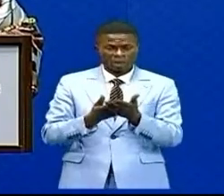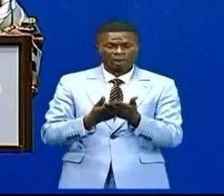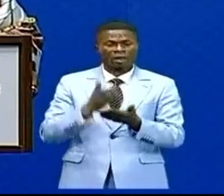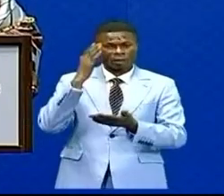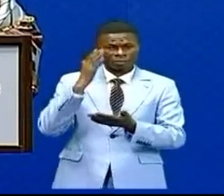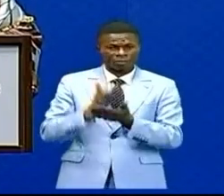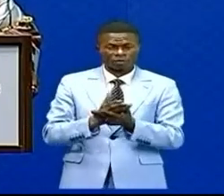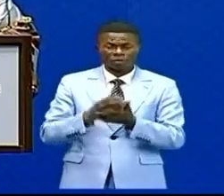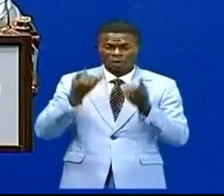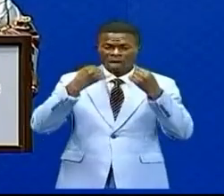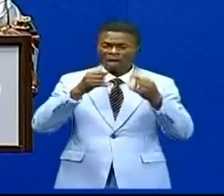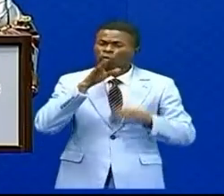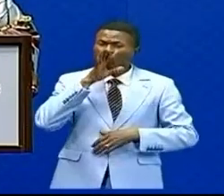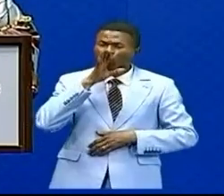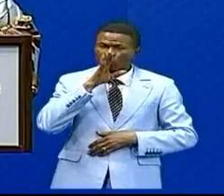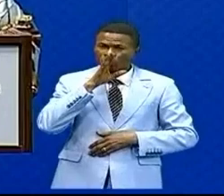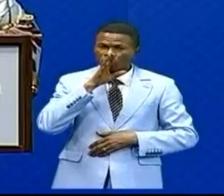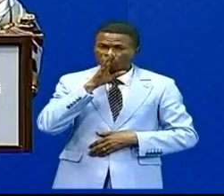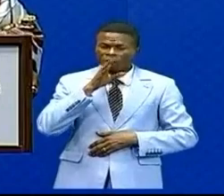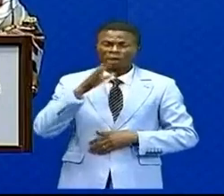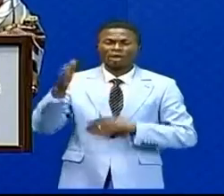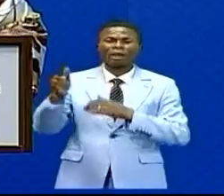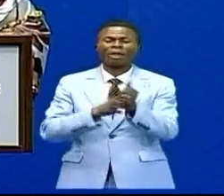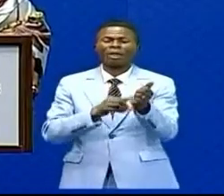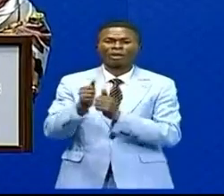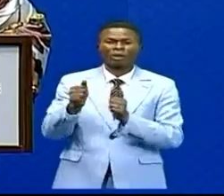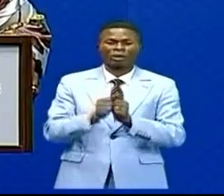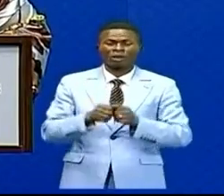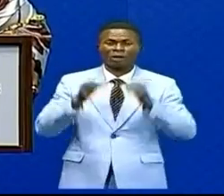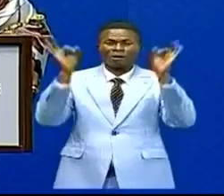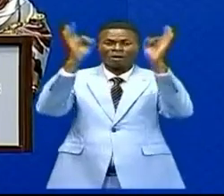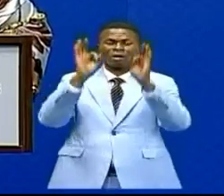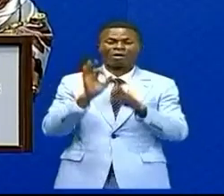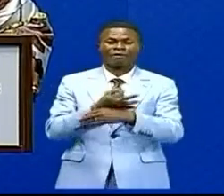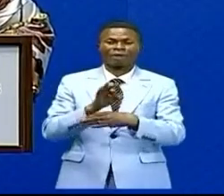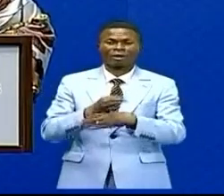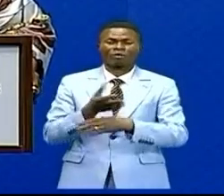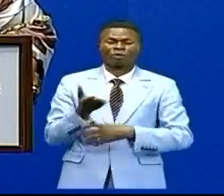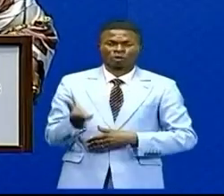la désinformation qui avait embrasé les réseaux sociaux.